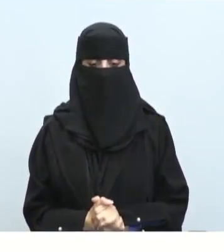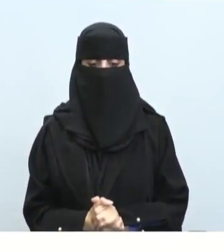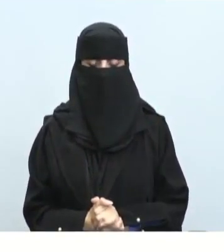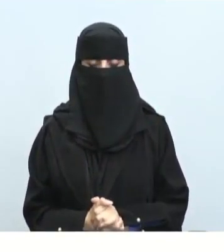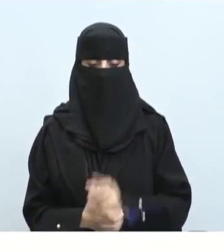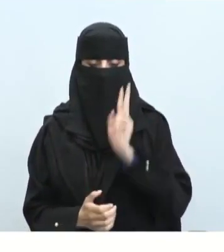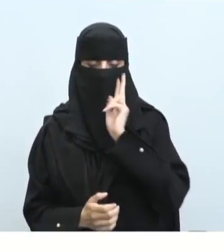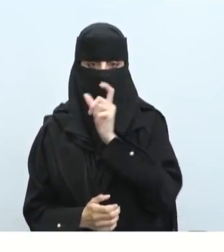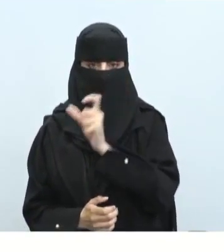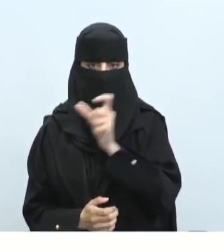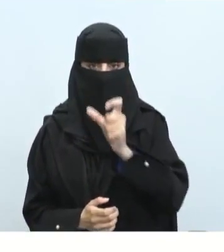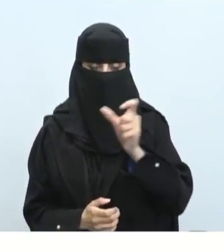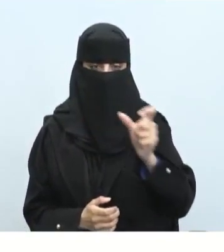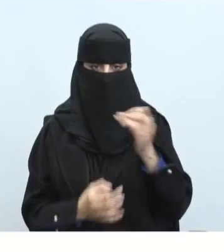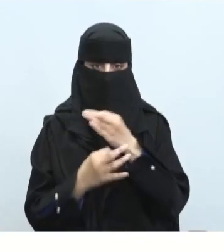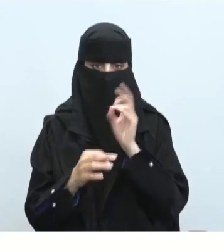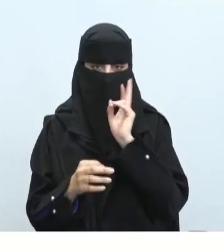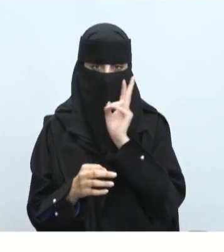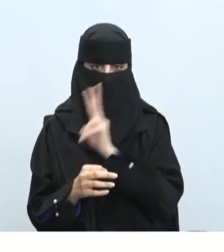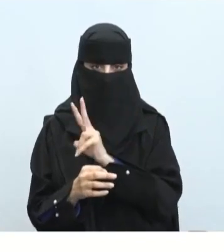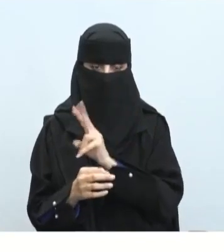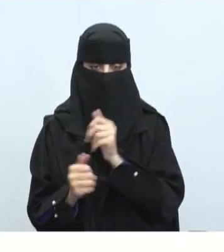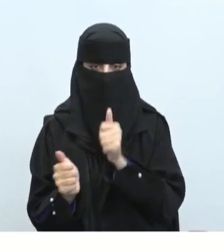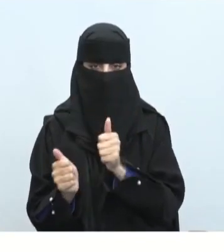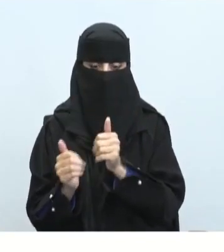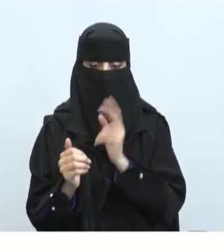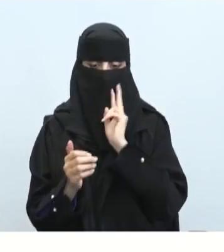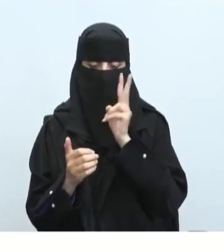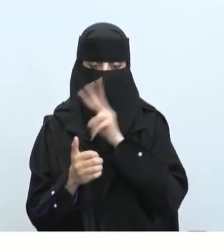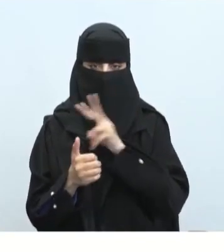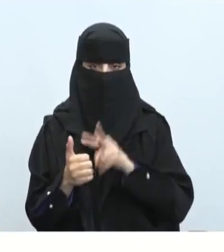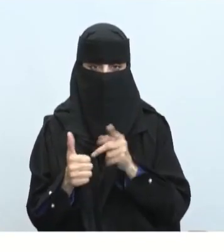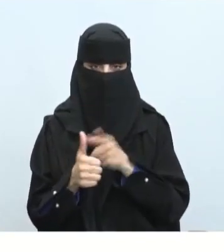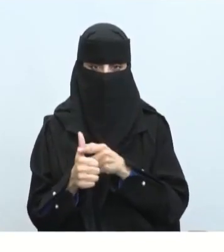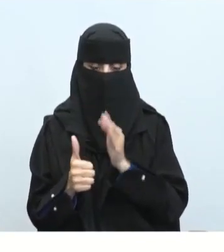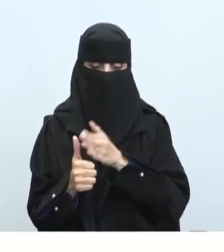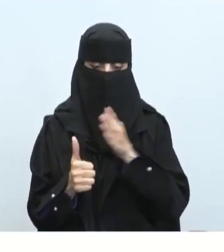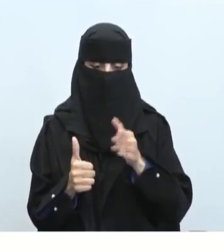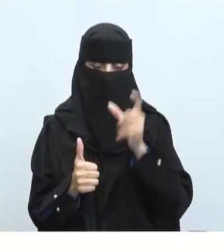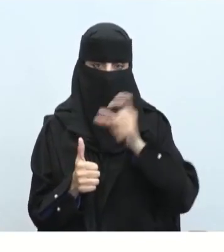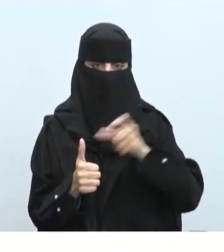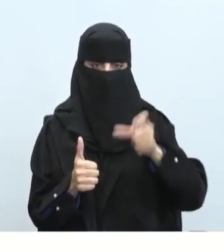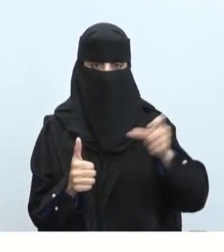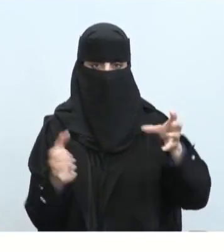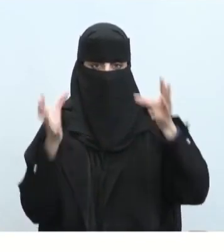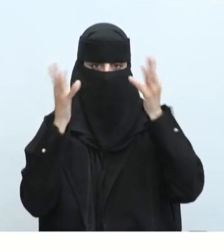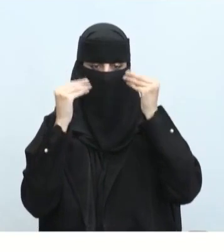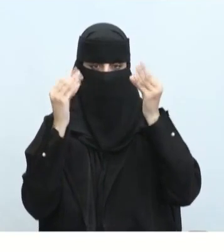هذه هي الكلمات القراءه المثقفون